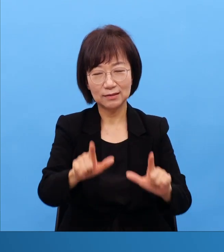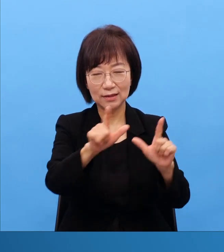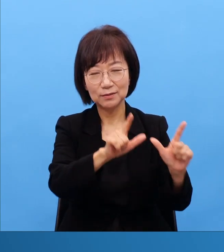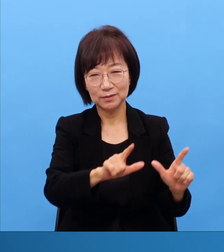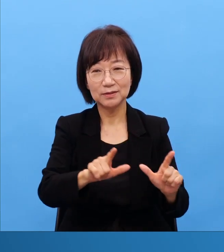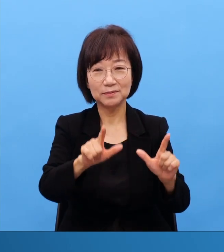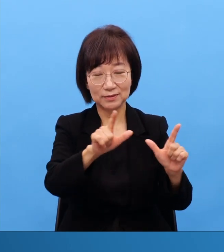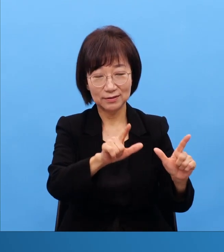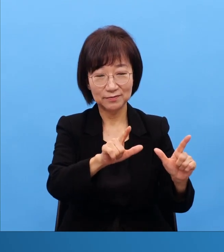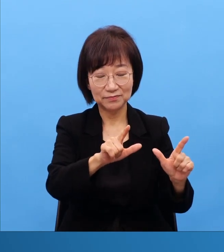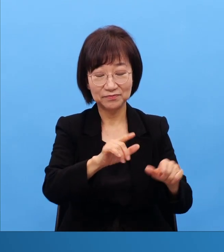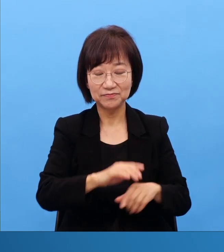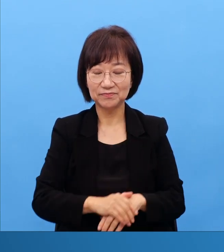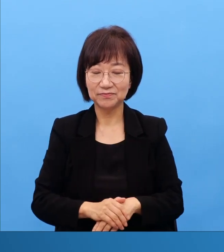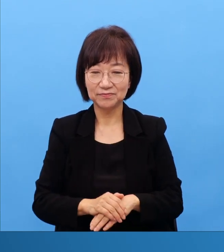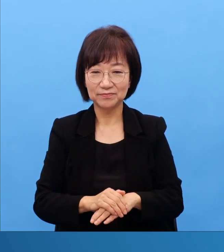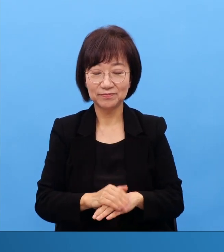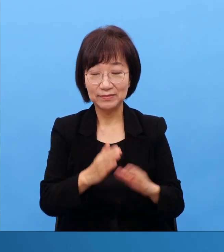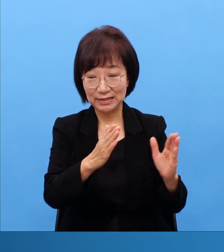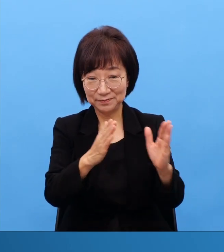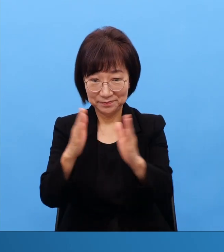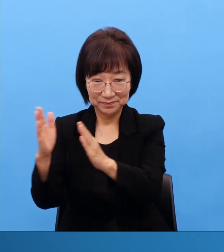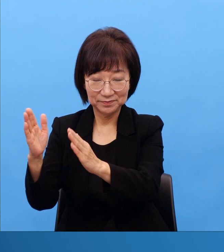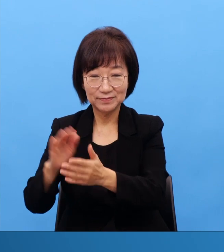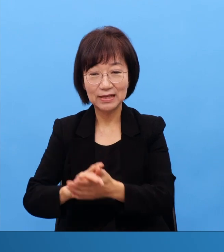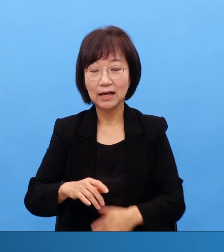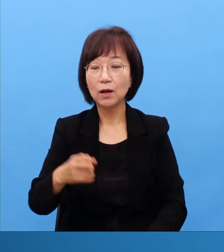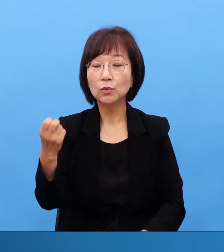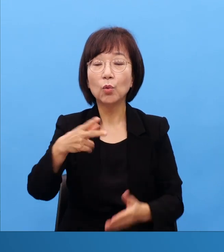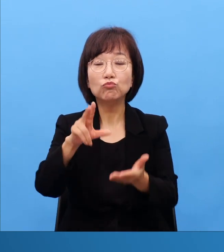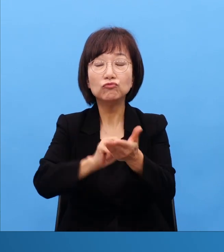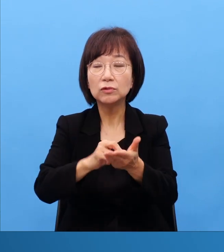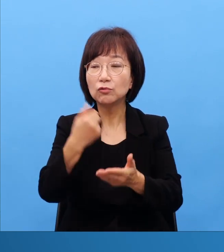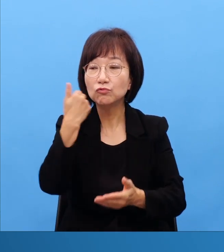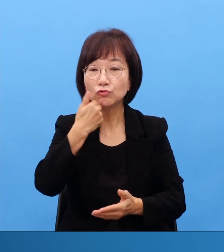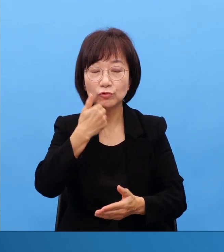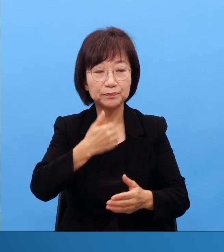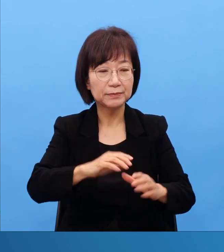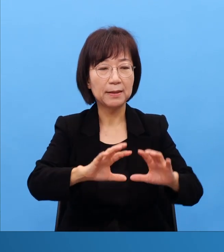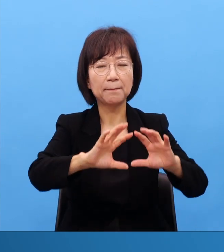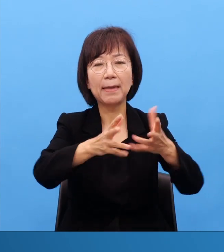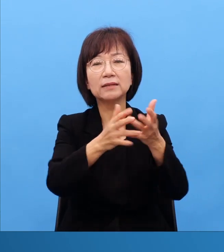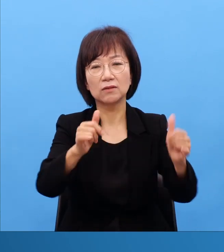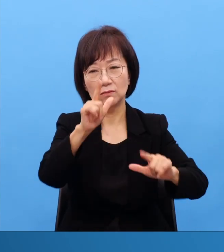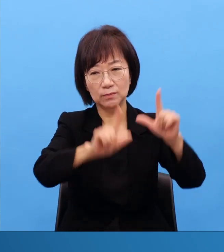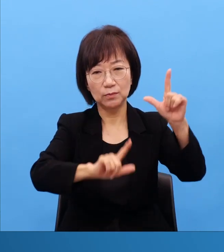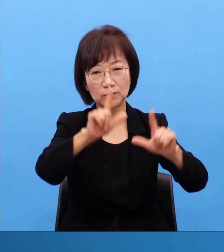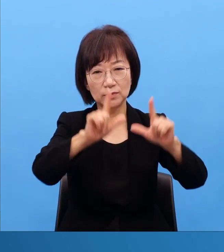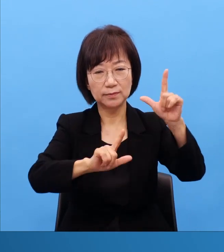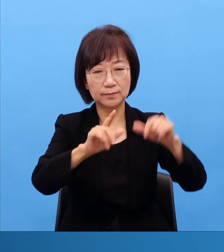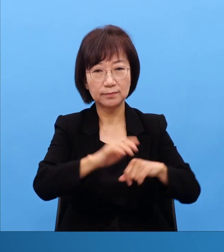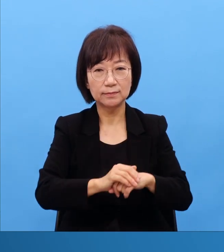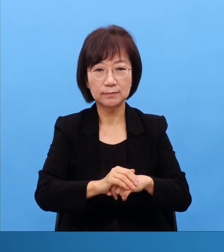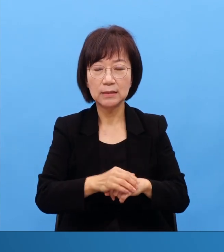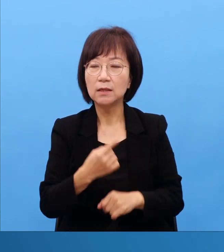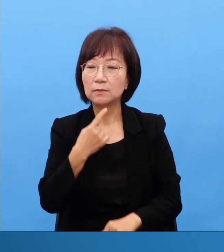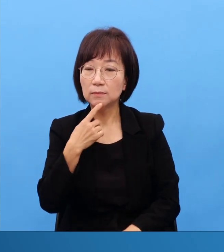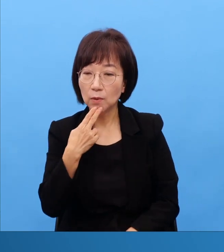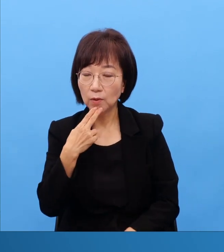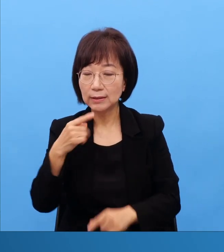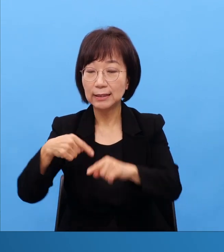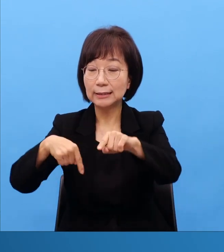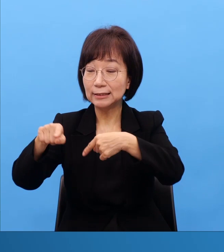문제는 백성들입니다. The problem is the people. 지도자도 중요하고 뭐 공무원도